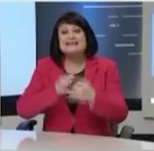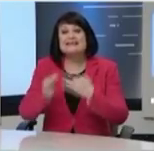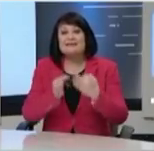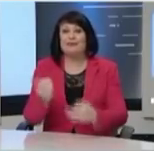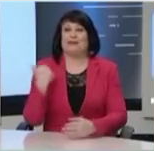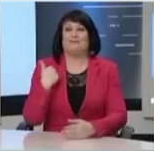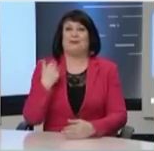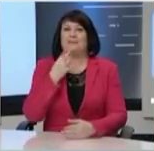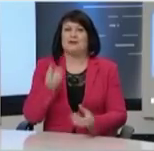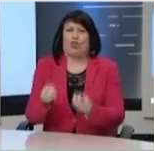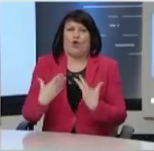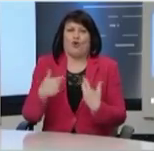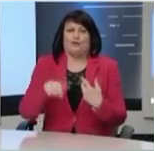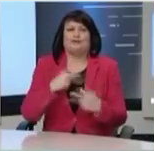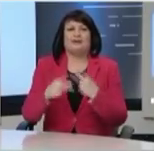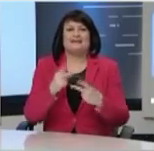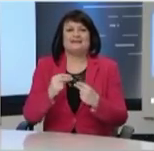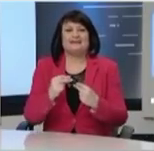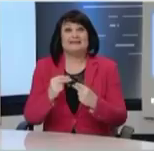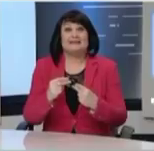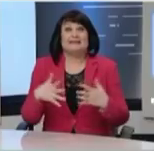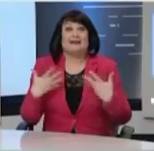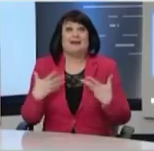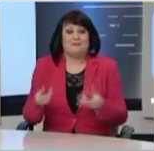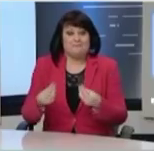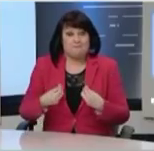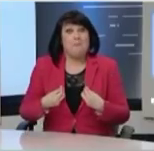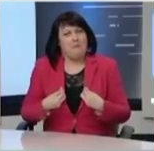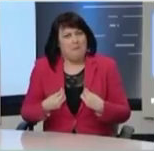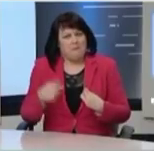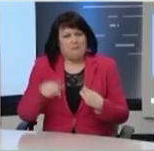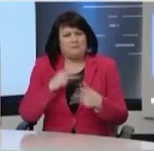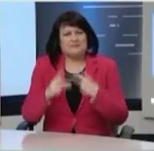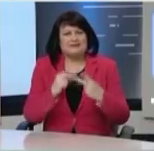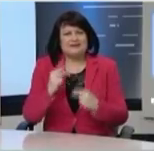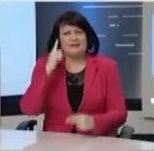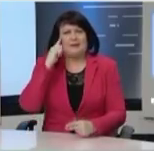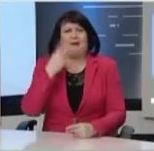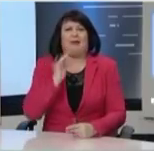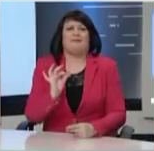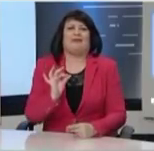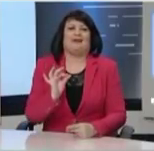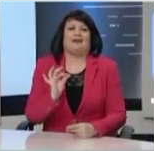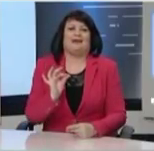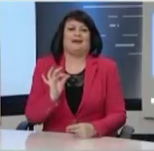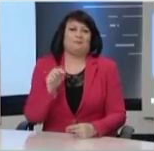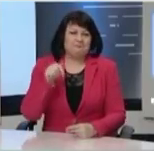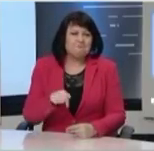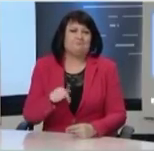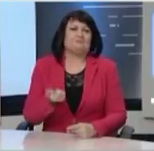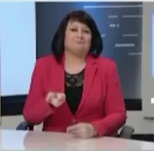κάνουν τέτοια δώρα, αλλά θα το δεχτώ με μεγάλη ευχαρίστηση να έχουμε σήμερα αυτή την